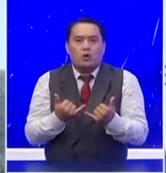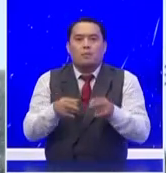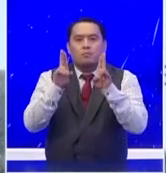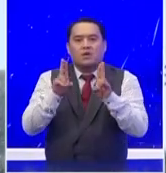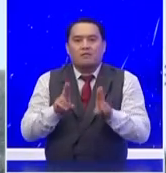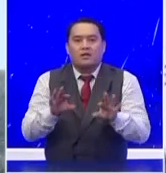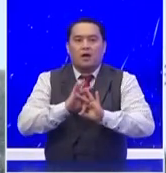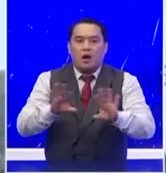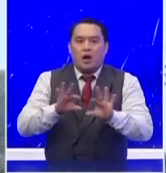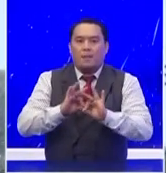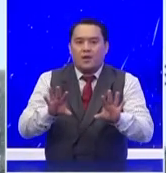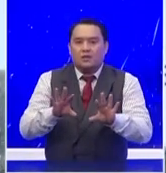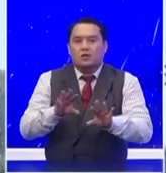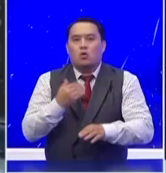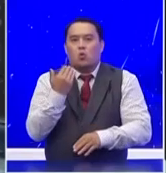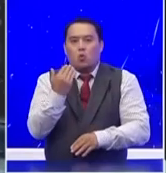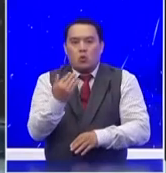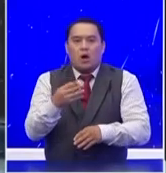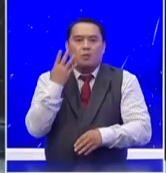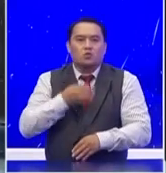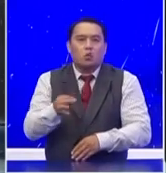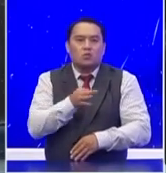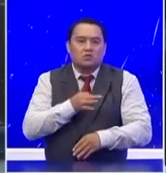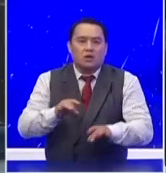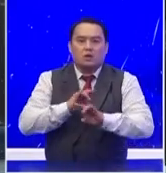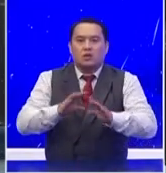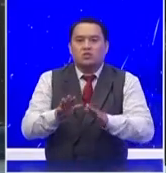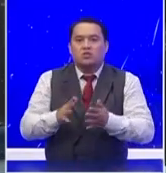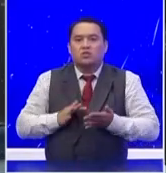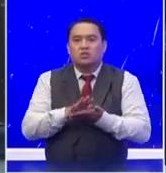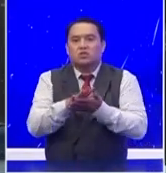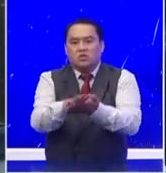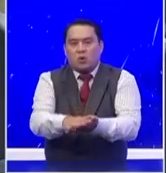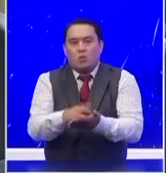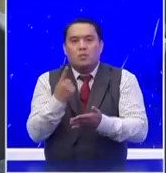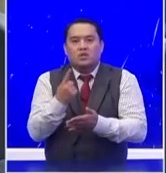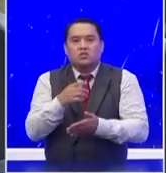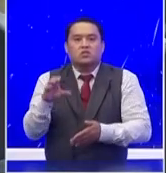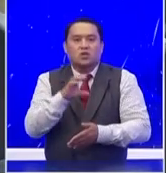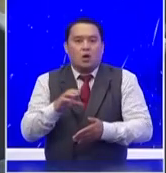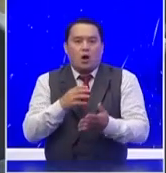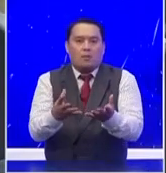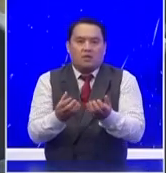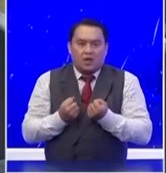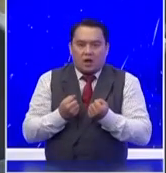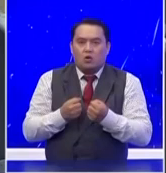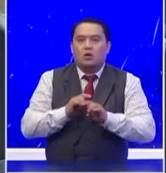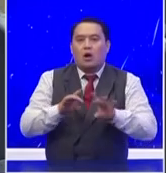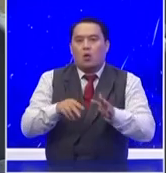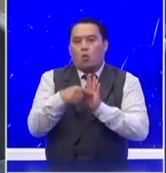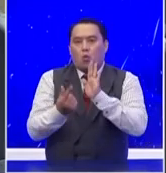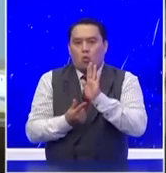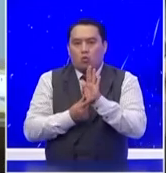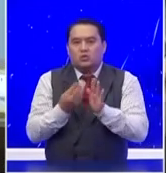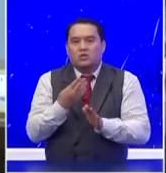ережесін түсіндірді. Заида Әлімжанова Жетісу медиа алаңында өтініштер 1 қыркүйекке дейін қабылданатын жеткізді. Айтуынша